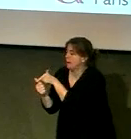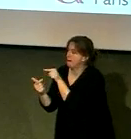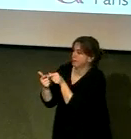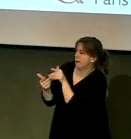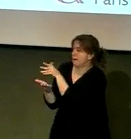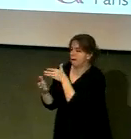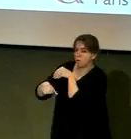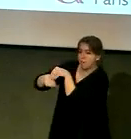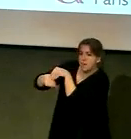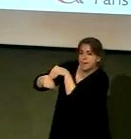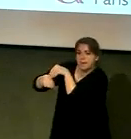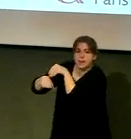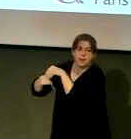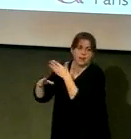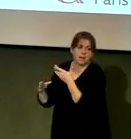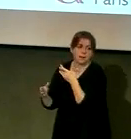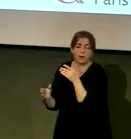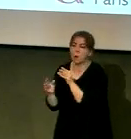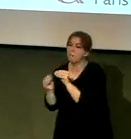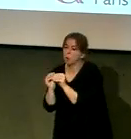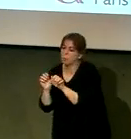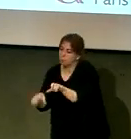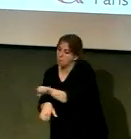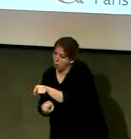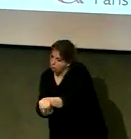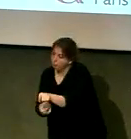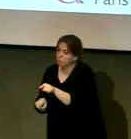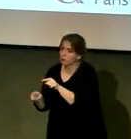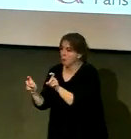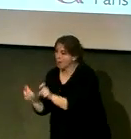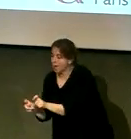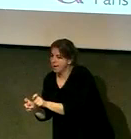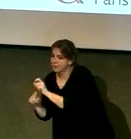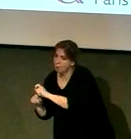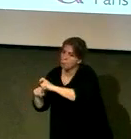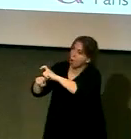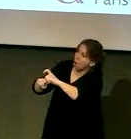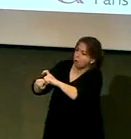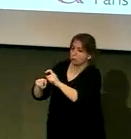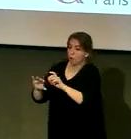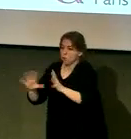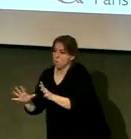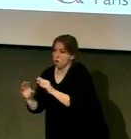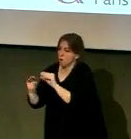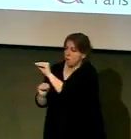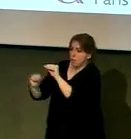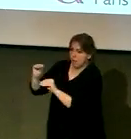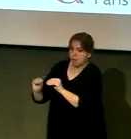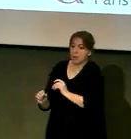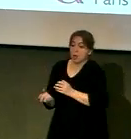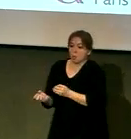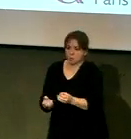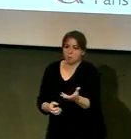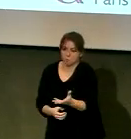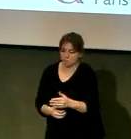les produits à minimiser, à baisser, à arrêter, dans quel ordre on fait ça et quelles sont les conséquences.